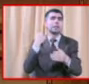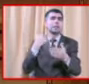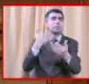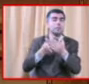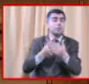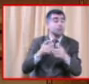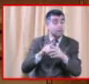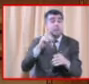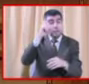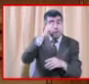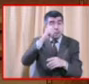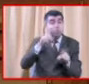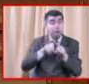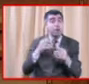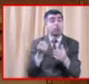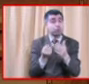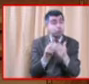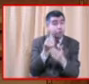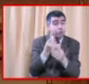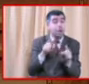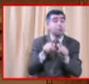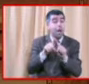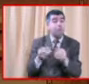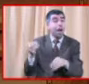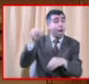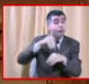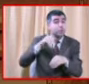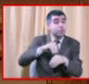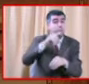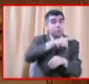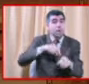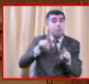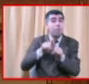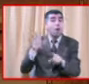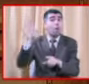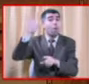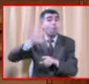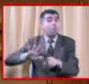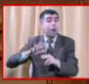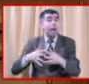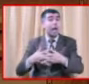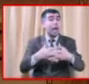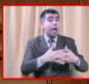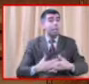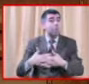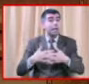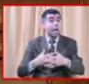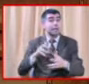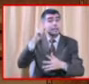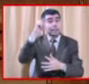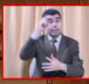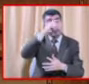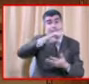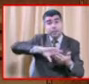الكوارث ستتكرر، وكونوا يقينا انه ستتكرر، ولكن نحن بقينا في بلاصتنا، والمغاربه